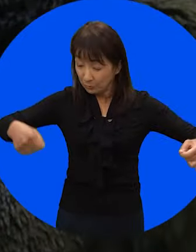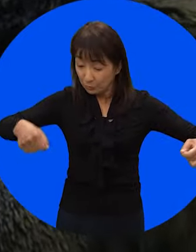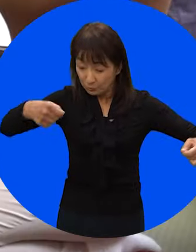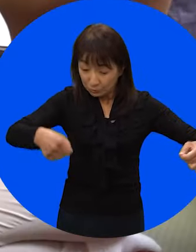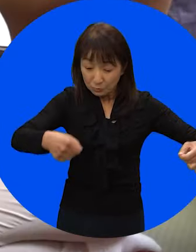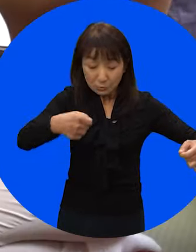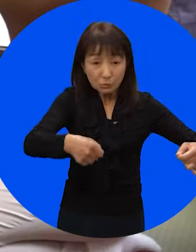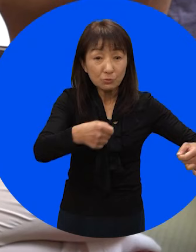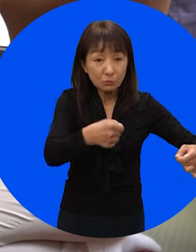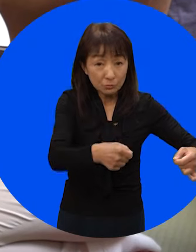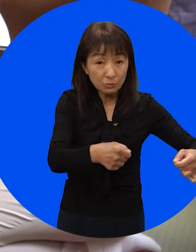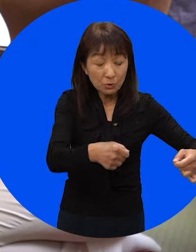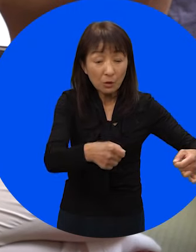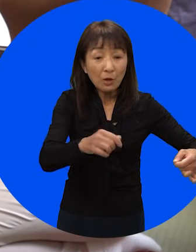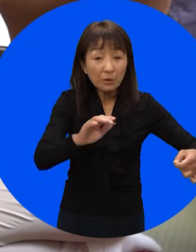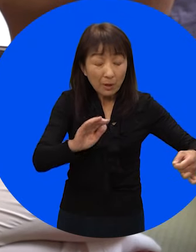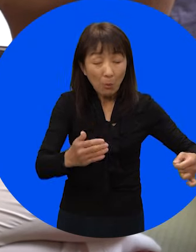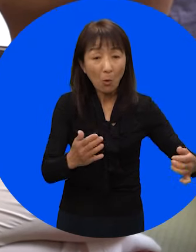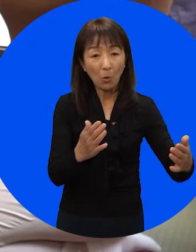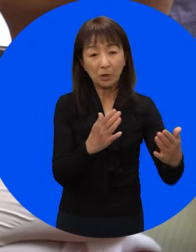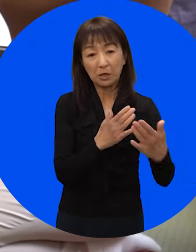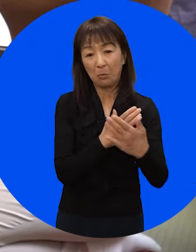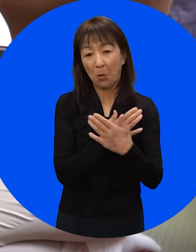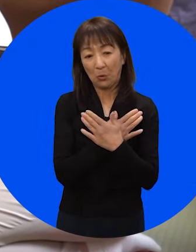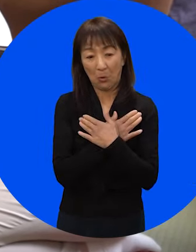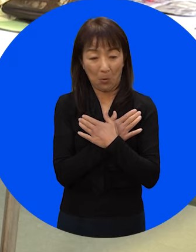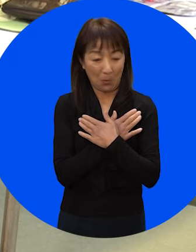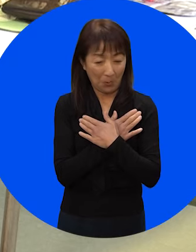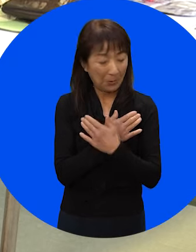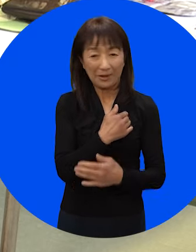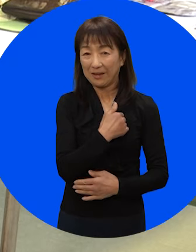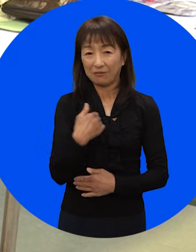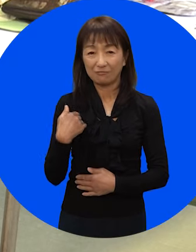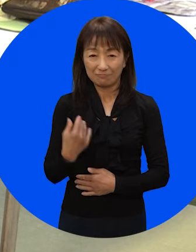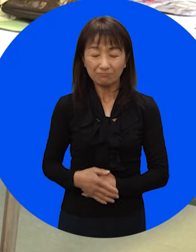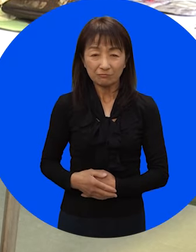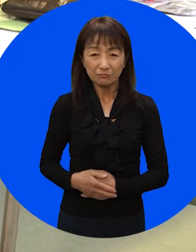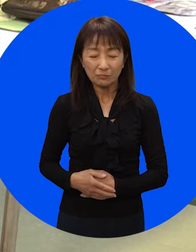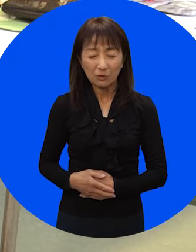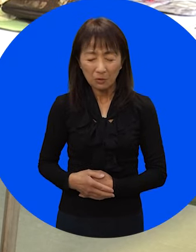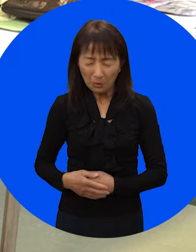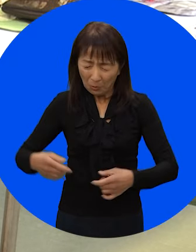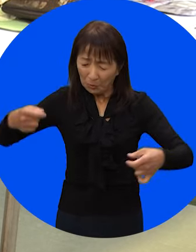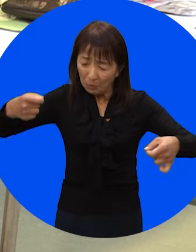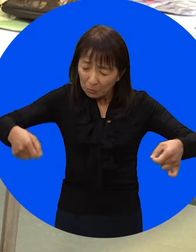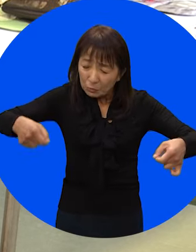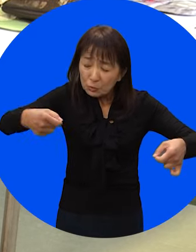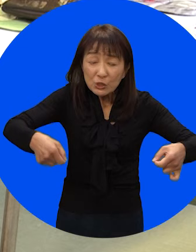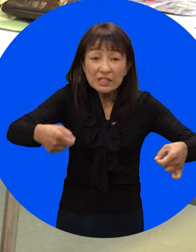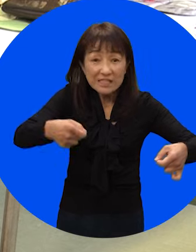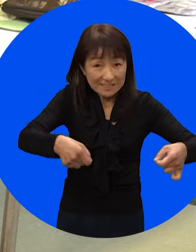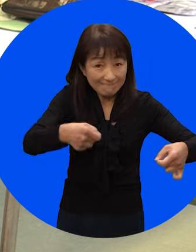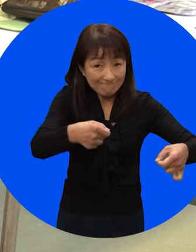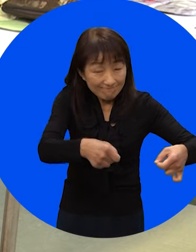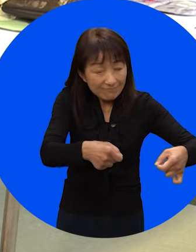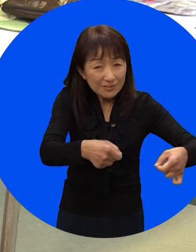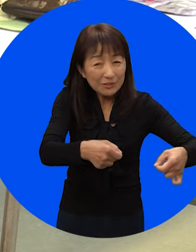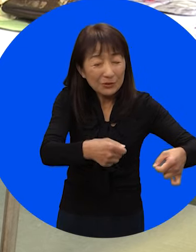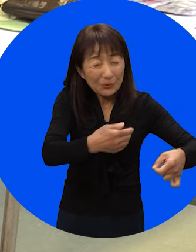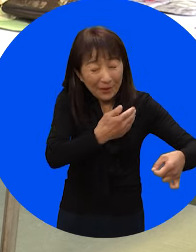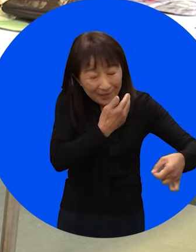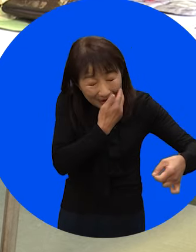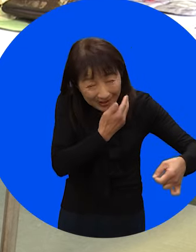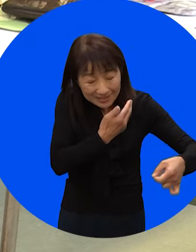は。でもこういうのが出来上がるっていうことで、運針がやっぱりすごく大事なんですね。まっすぐ